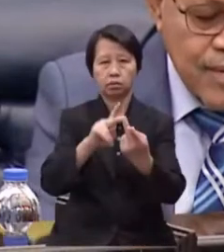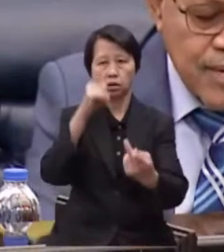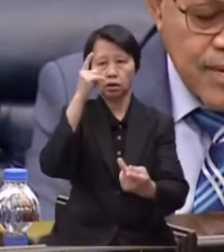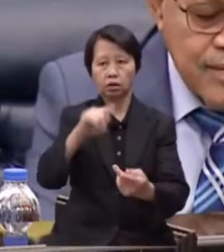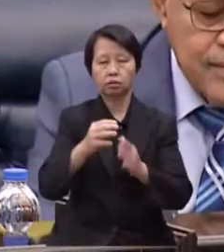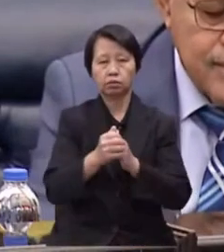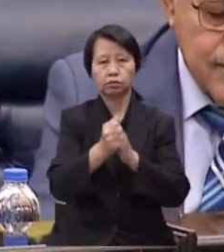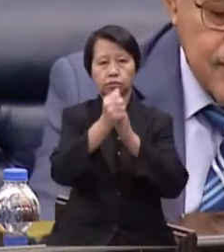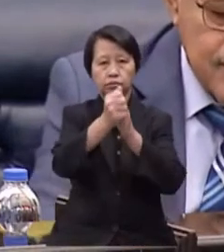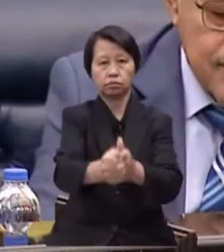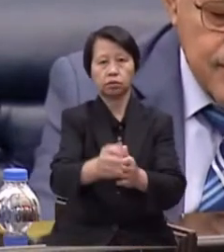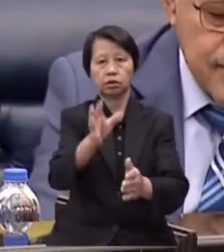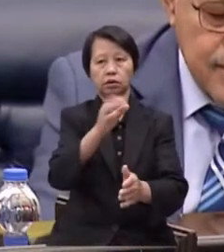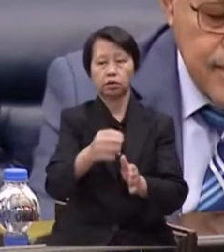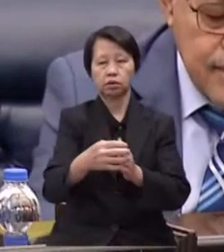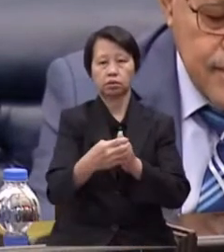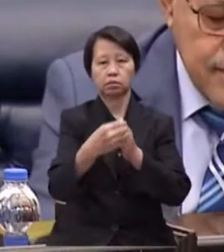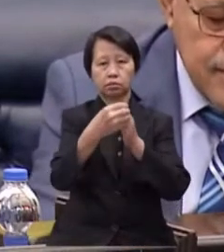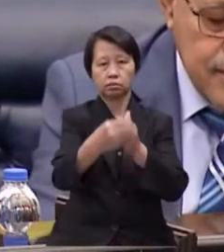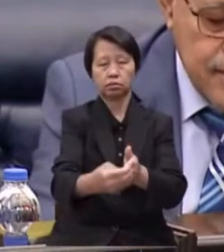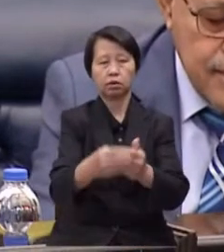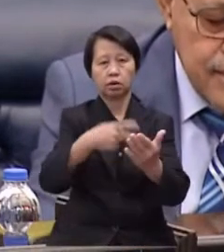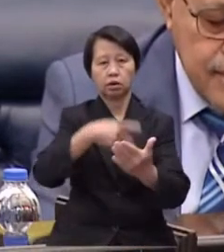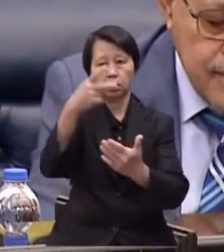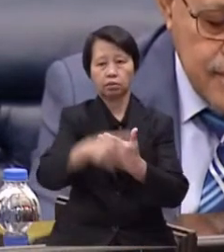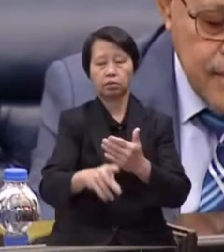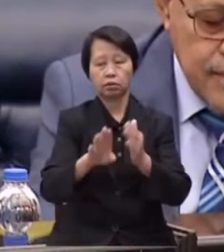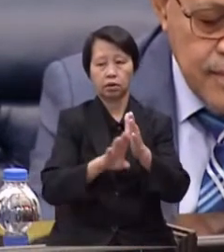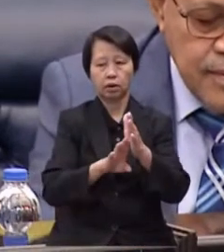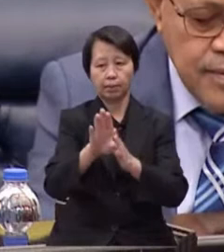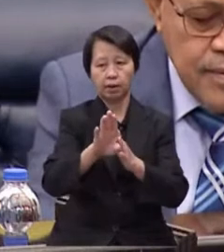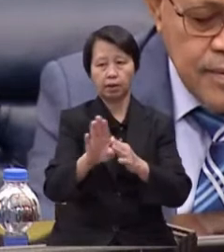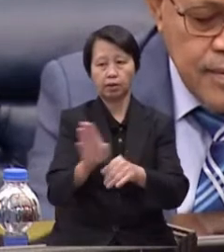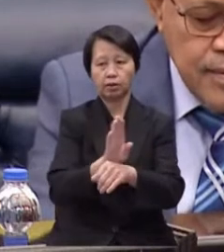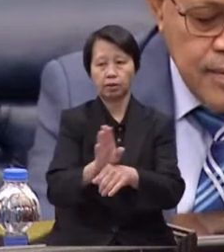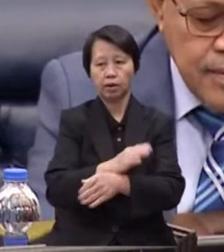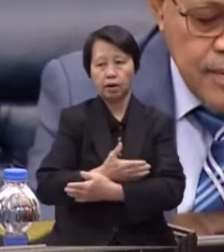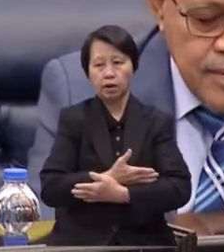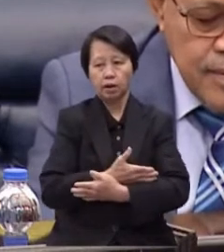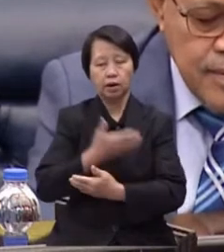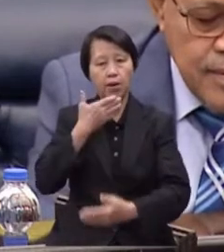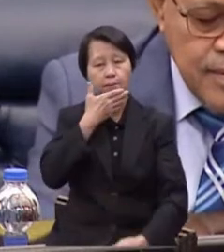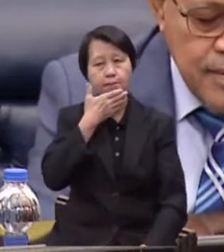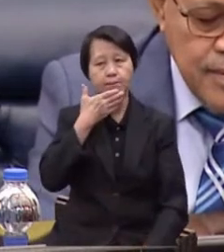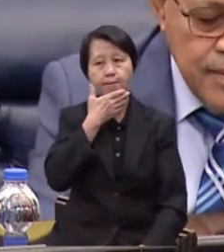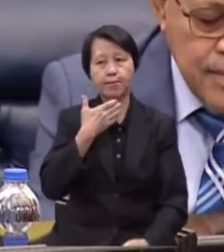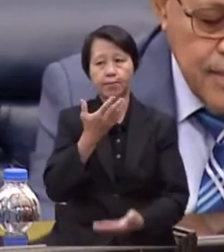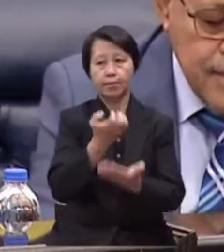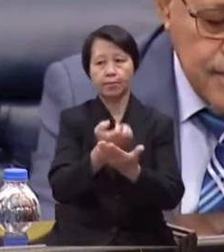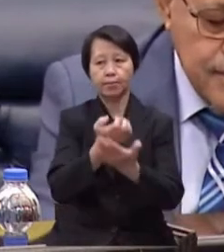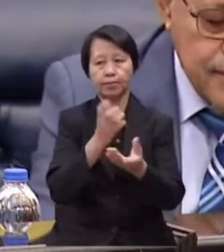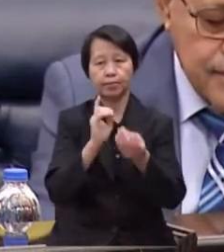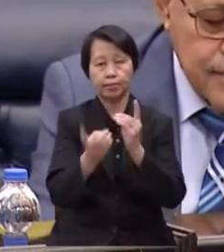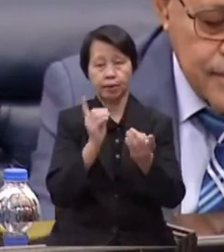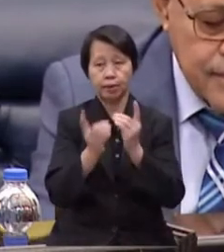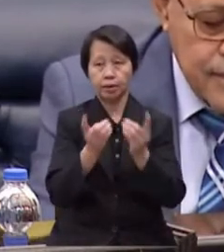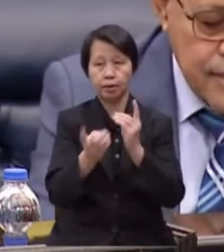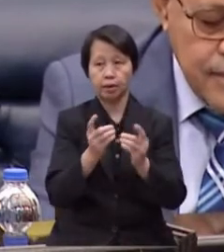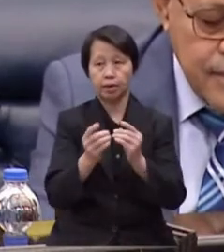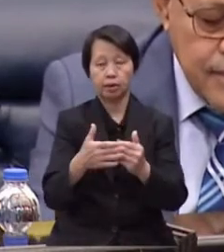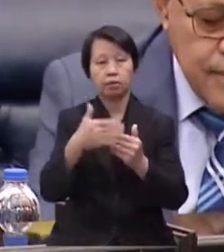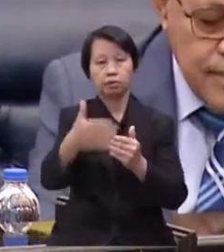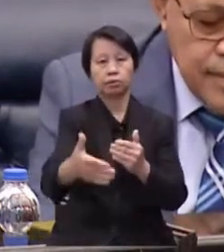untuk mengakui dan mengepalai program pembangunan perusahaan anak muda dalam ekonomi digital jadi